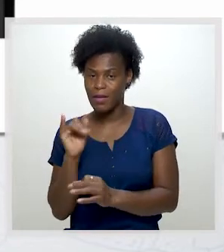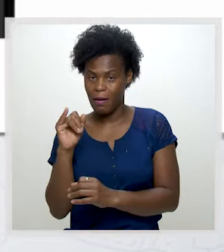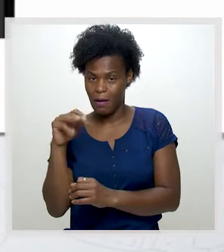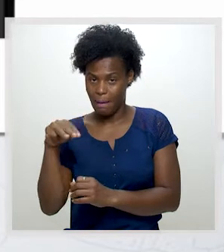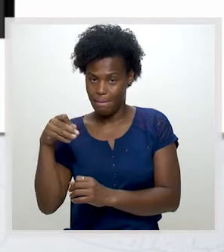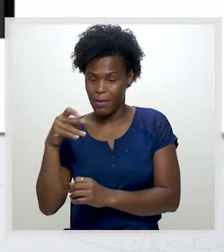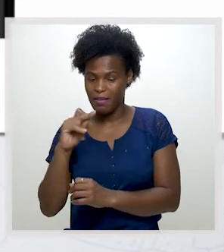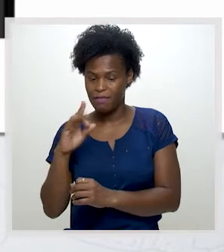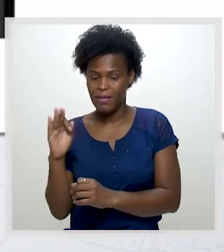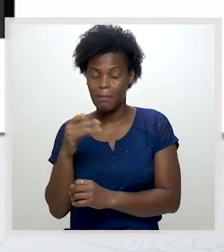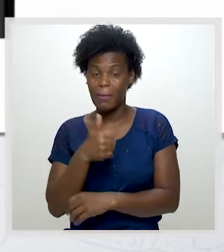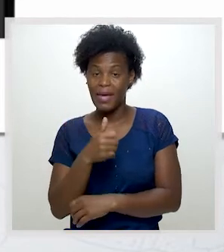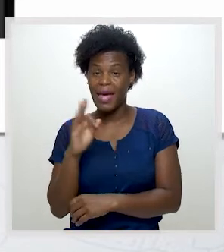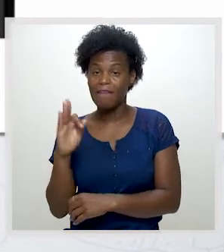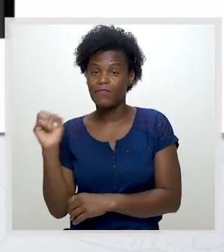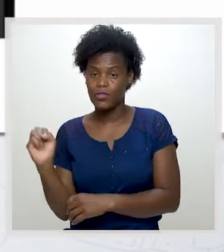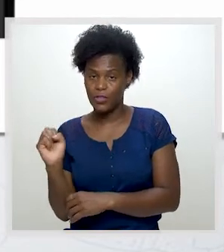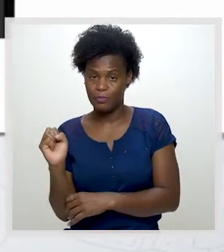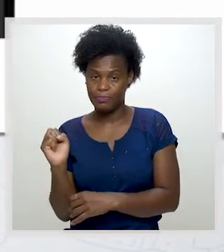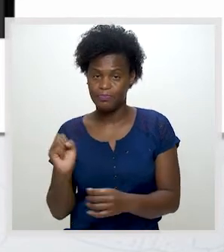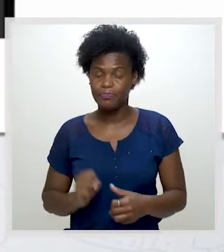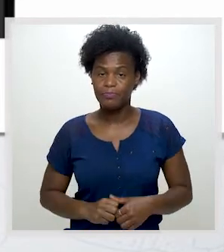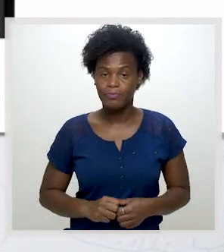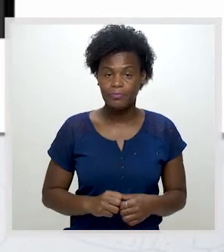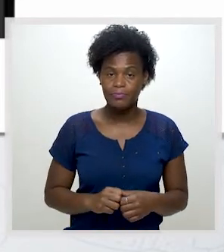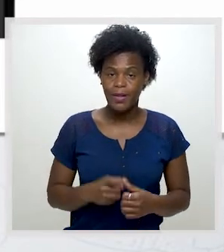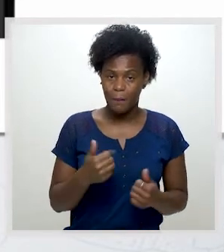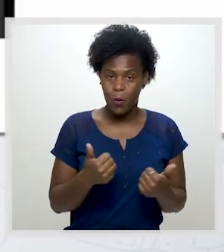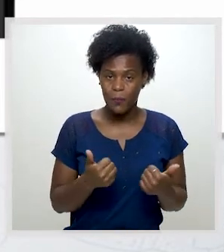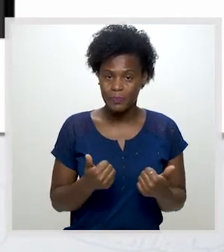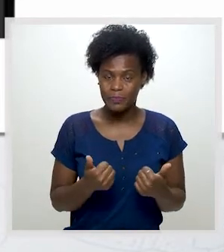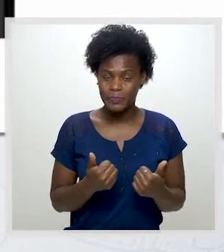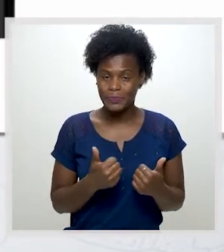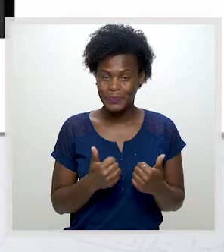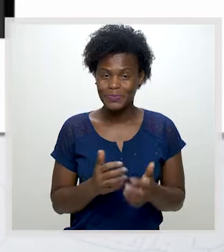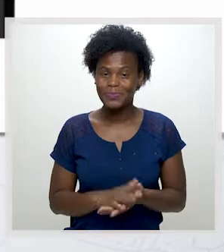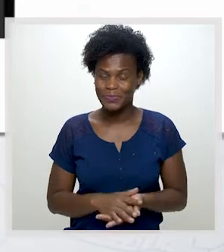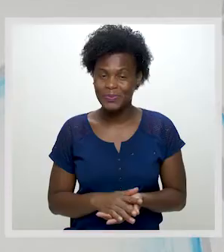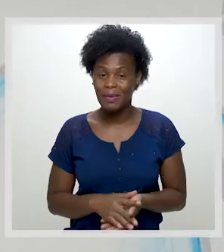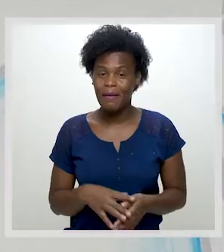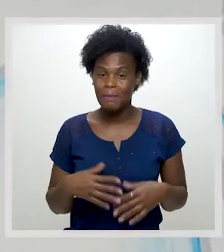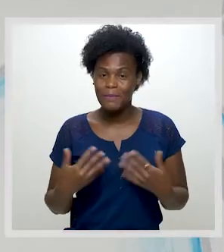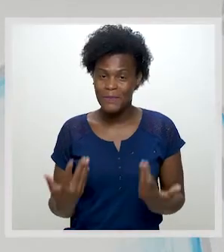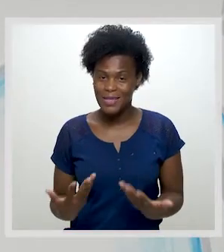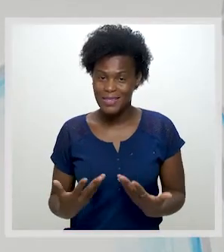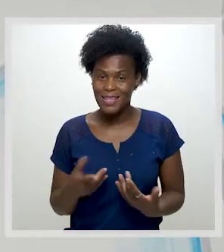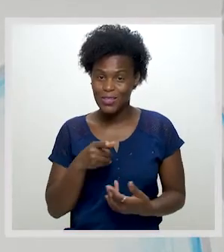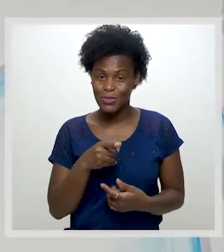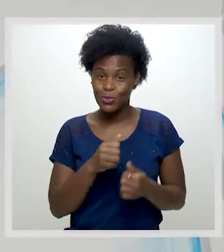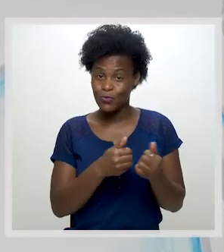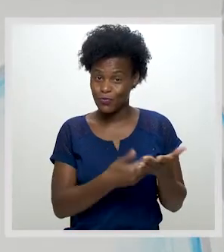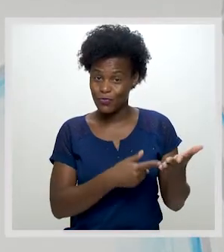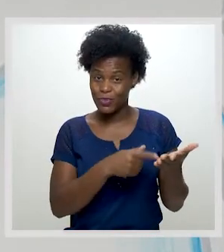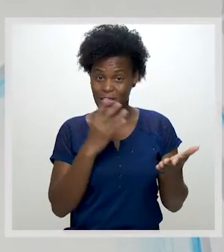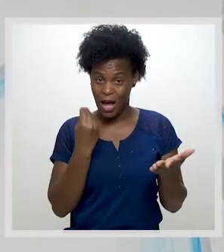B, F et G. C'est bon? Très bien. Maintenant, toujours avec ta